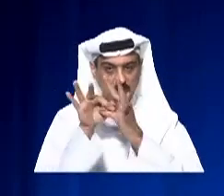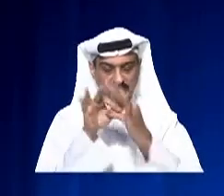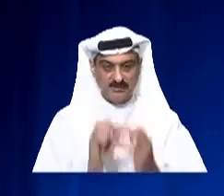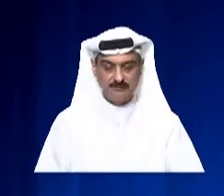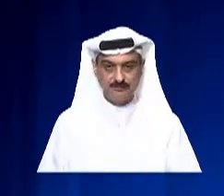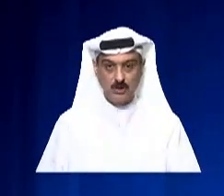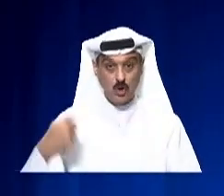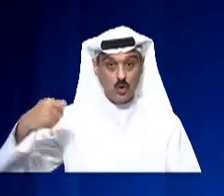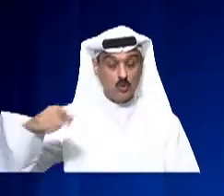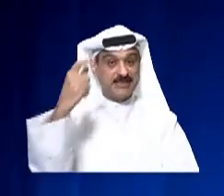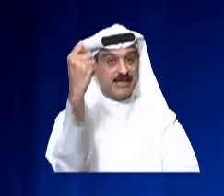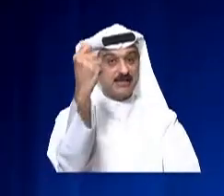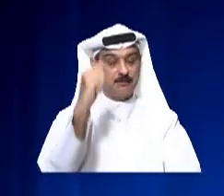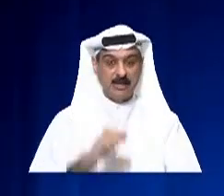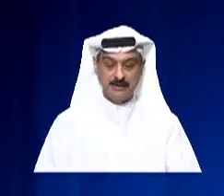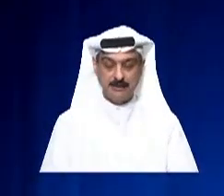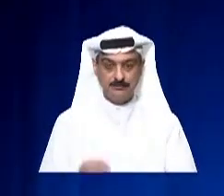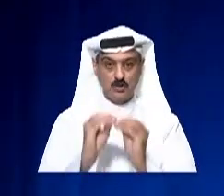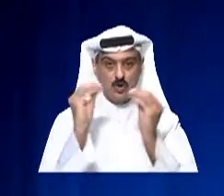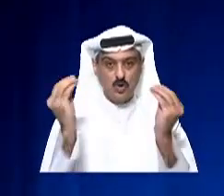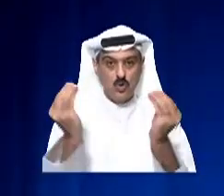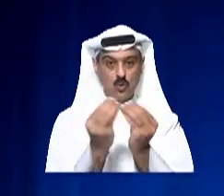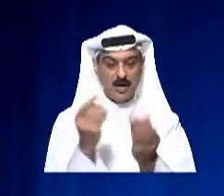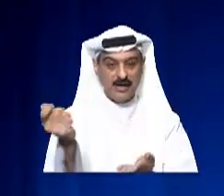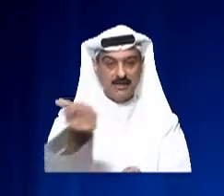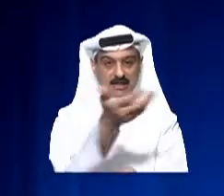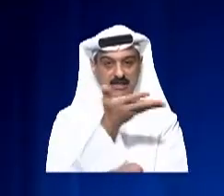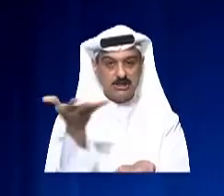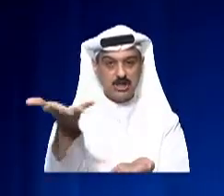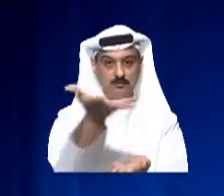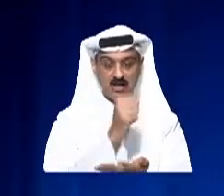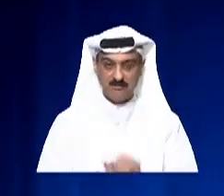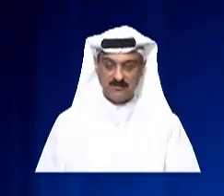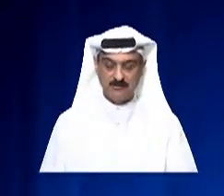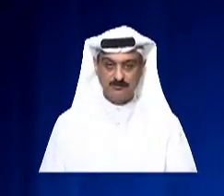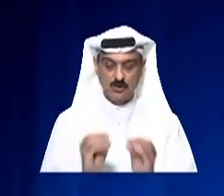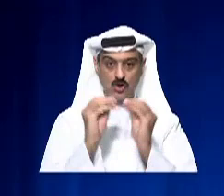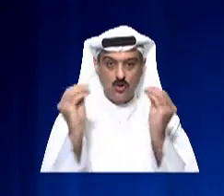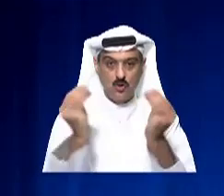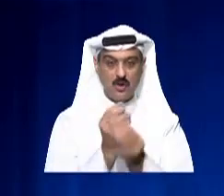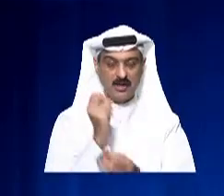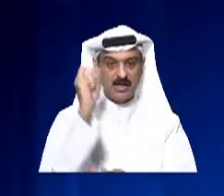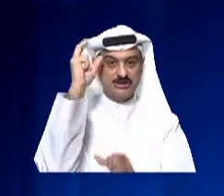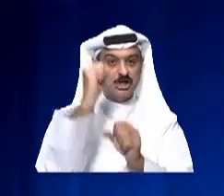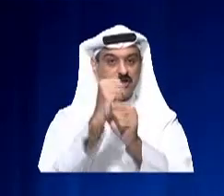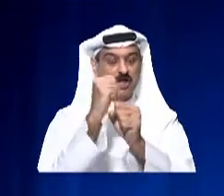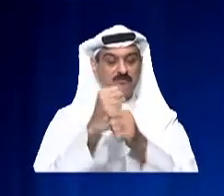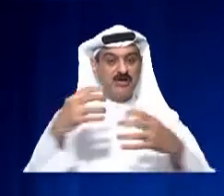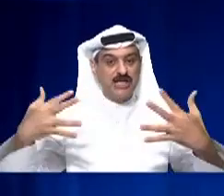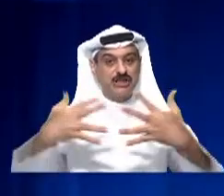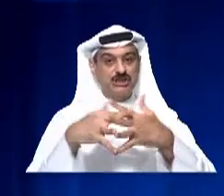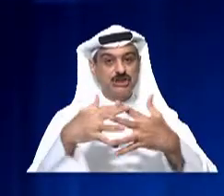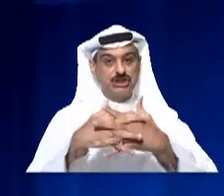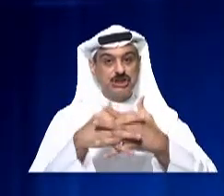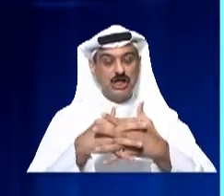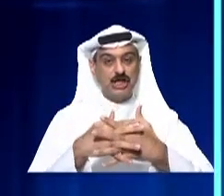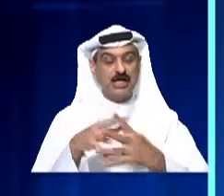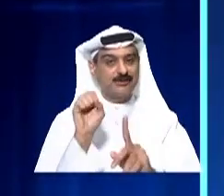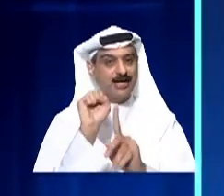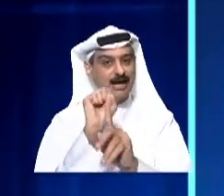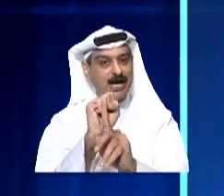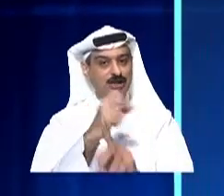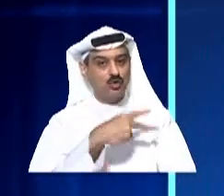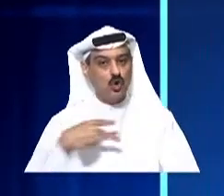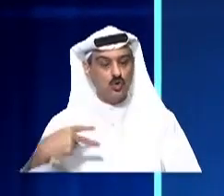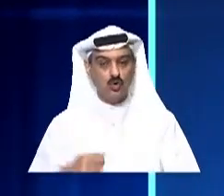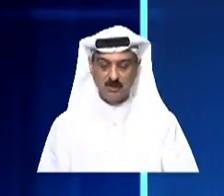وزارة المالية، هيئة تشجيع الاستثمار المباشر، هيئة مشروعات الشراكة بين القطاعين العام والخاص،